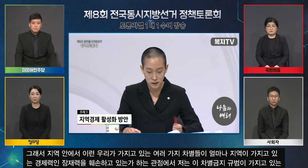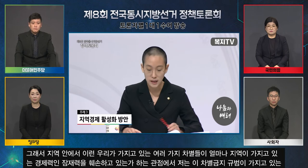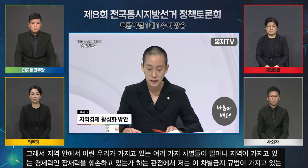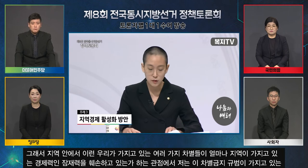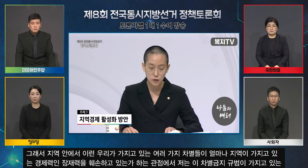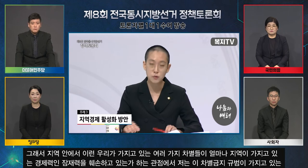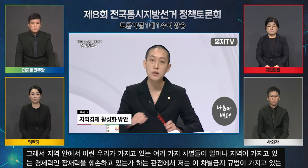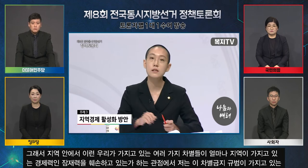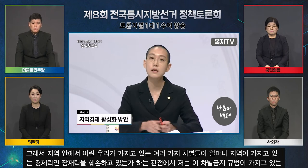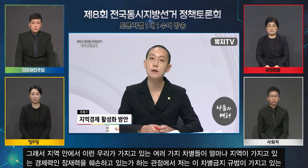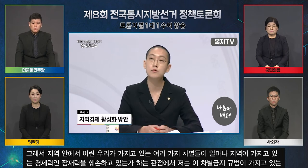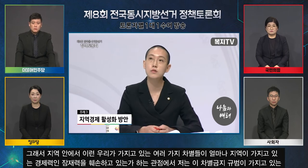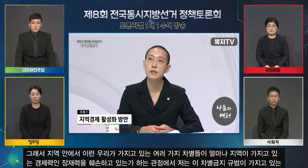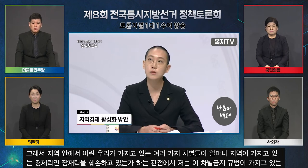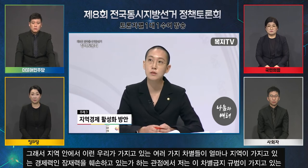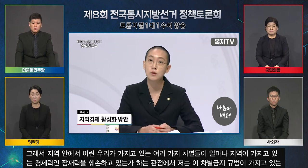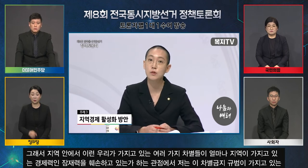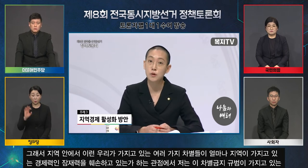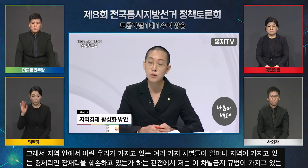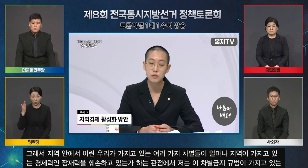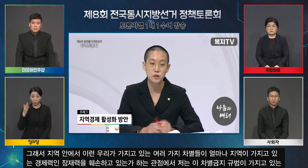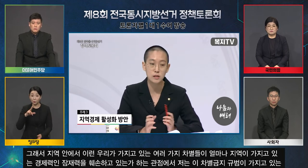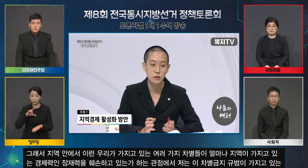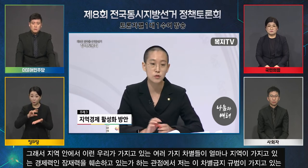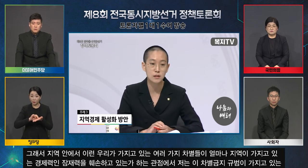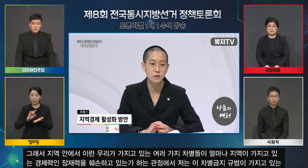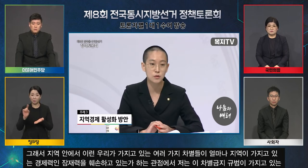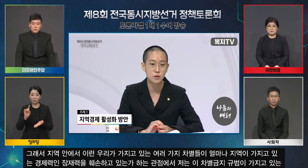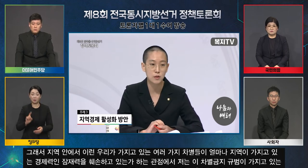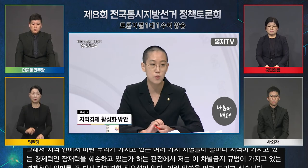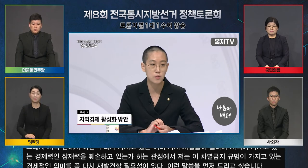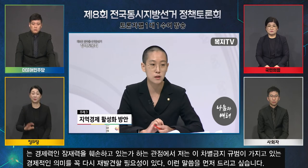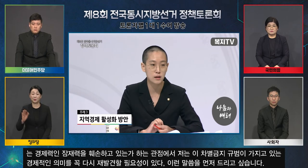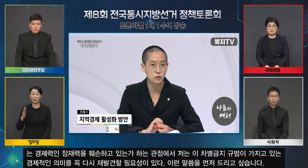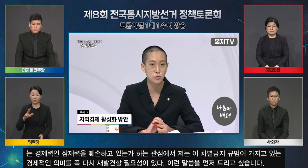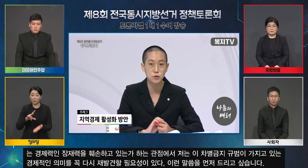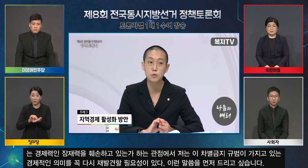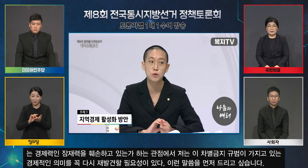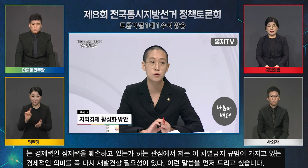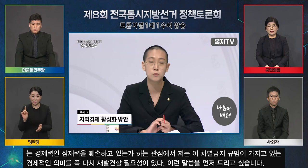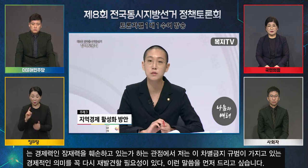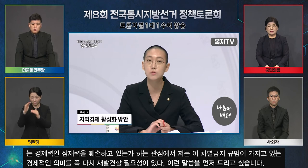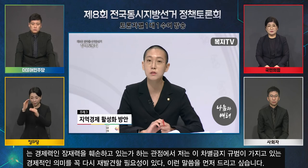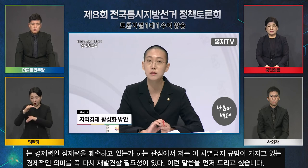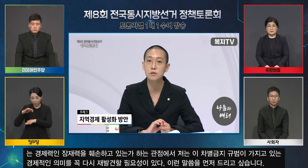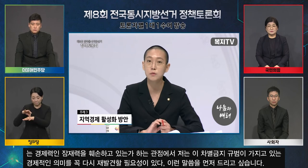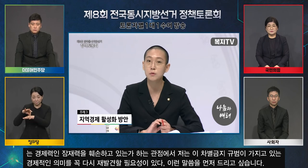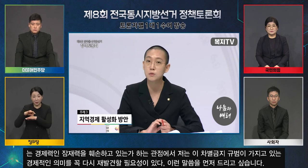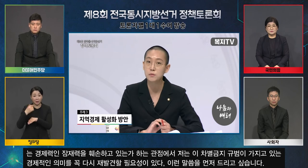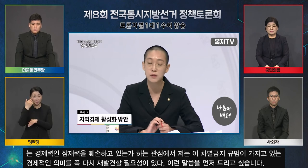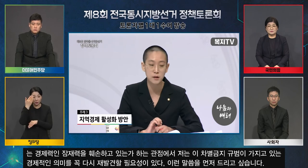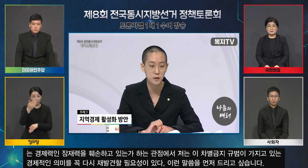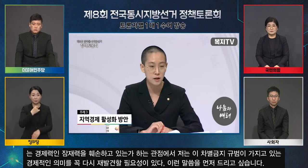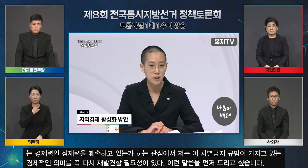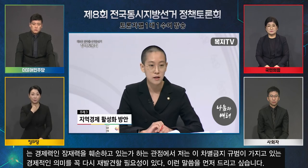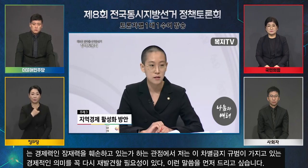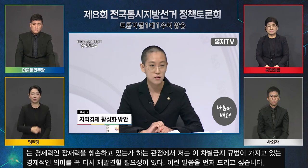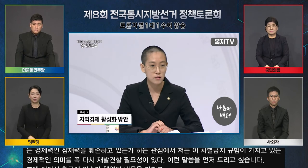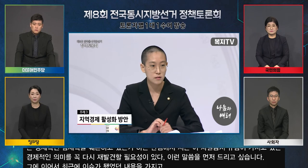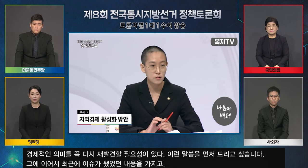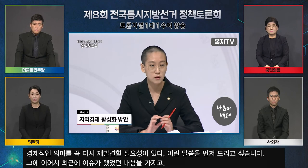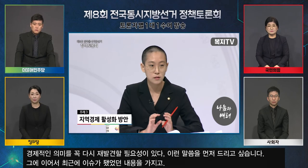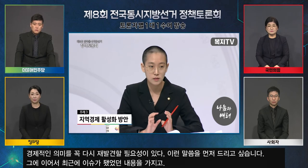그에 이어서 최근에 문제가 됐었던, 최근에 이슈가 됐었던 내용을 가지고 저는 오히려 좀 질문을 드려보고 싶은데요.